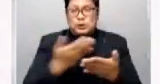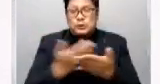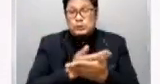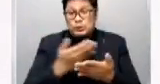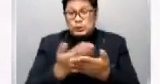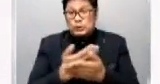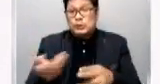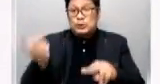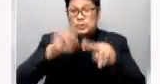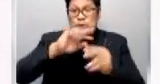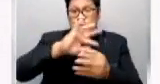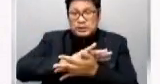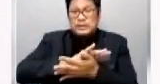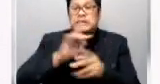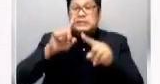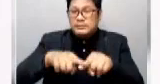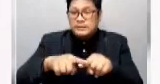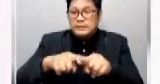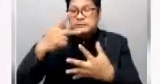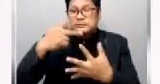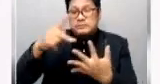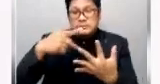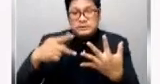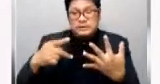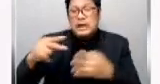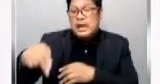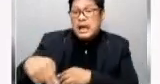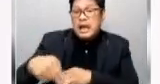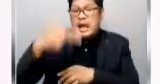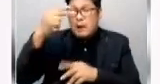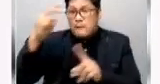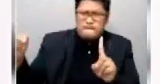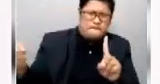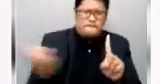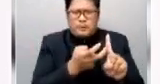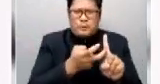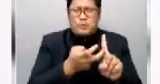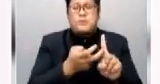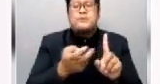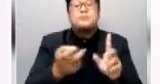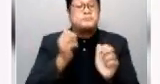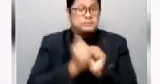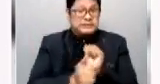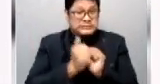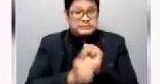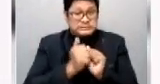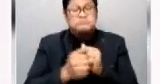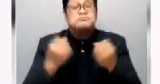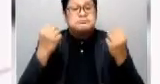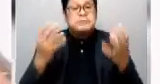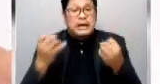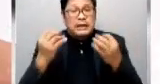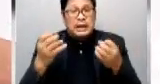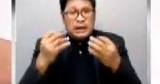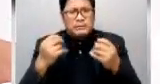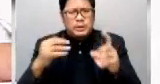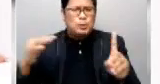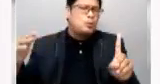yan sa populasyon. Ang mas mataas na attack rate ay nangangahulugan din daw na marami ang tinatamaan ng